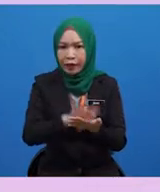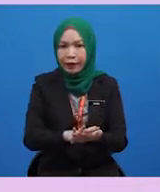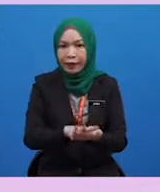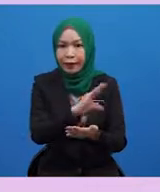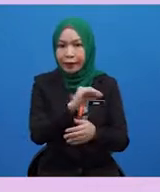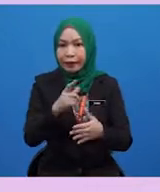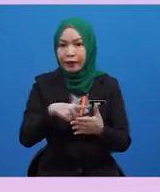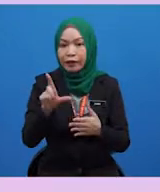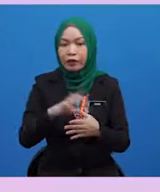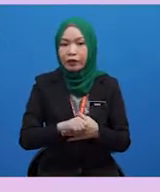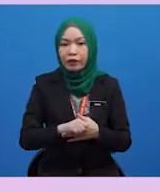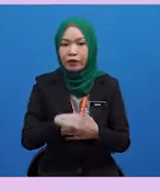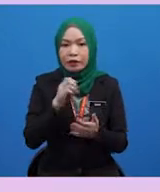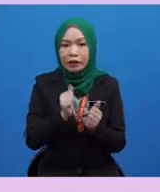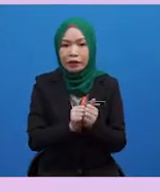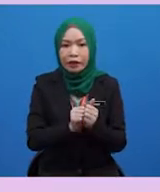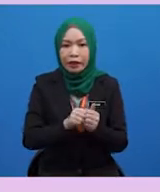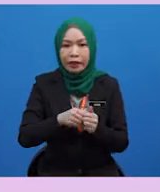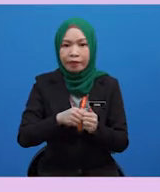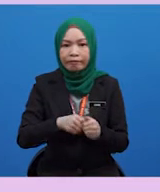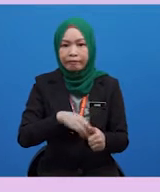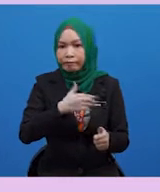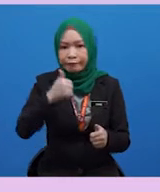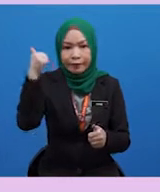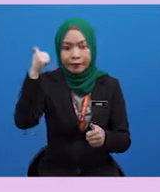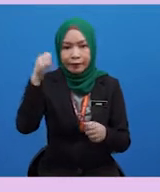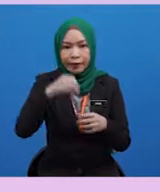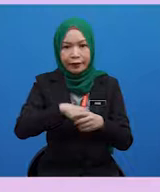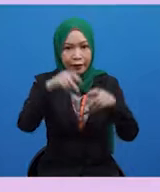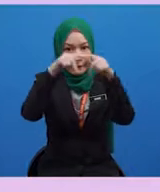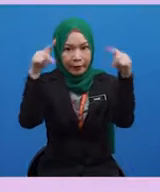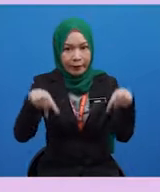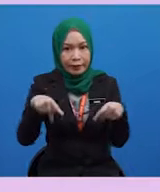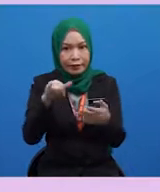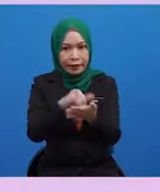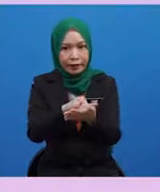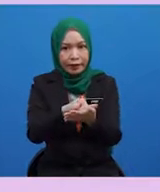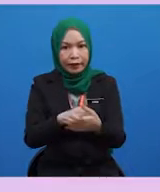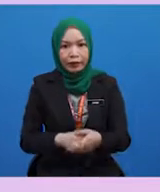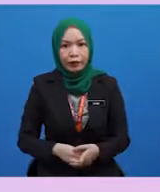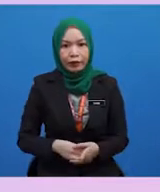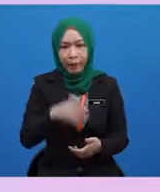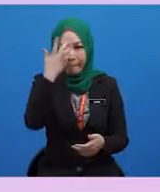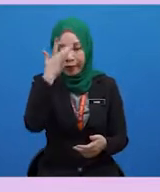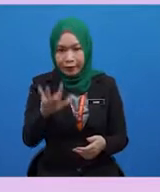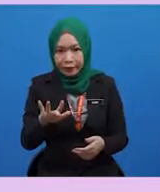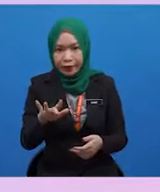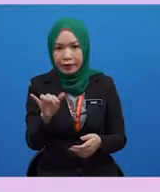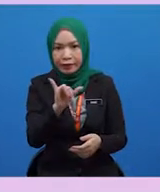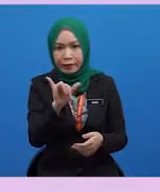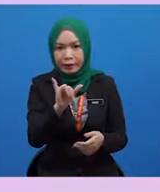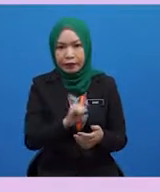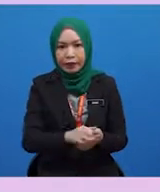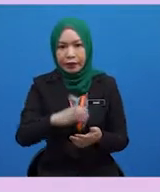lulus dengan cemerlang dalam peperiksaan itu. Dalam wacana ini, pandai bersinonim dengan cerdik.